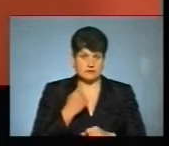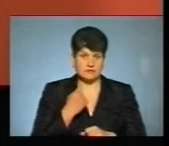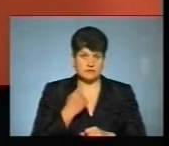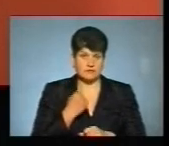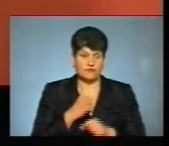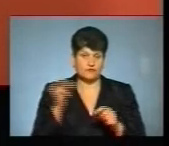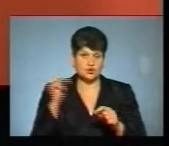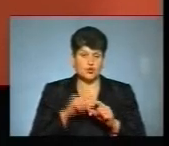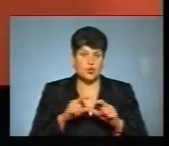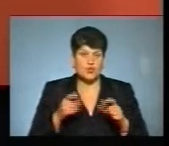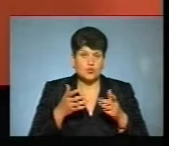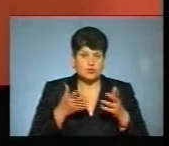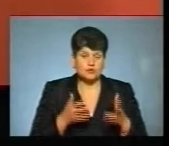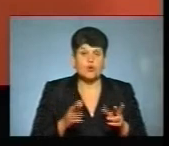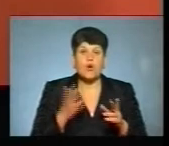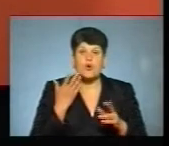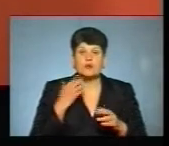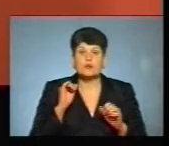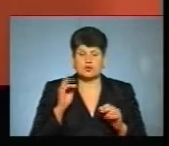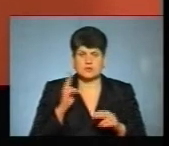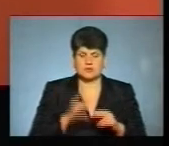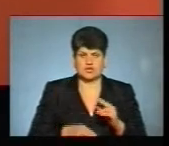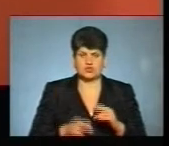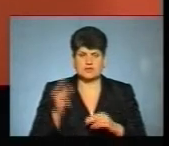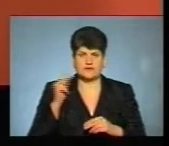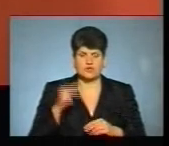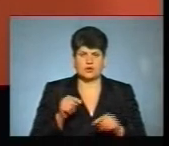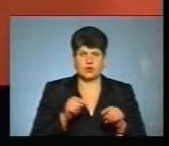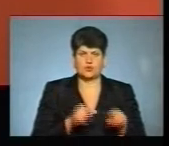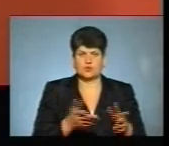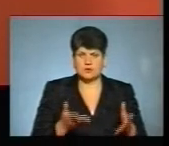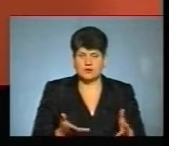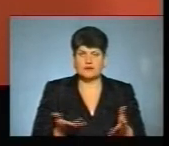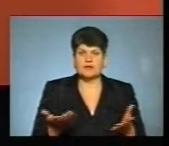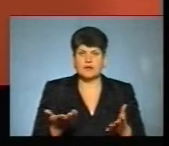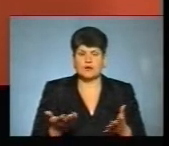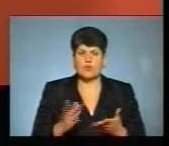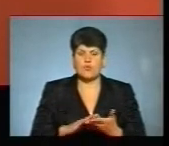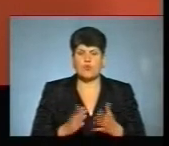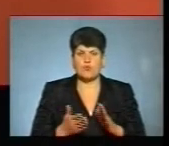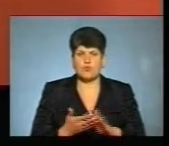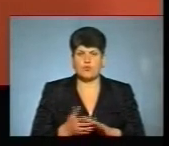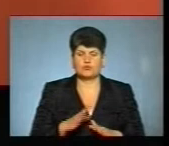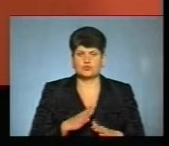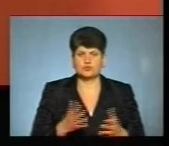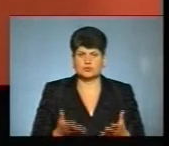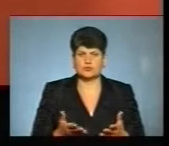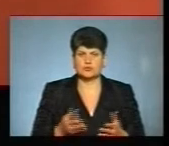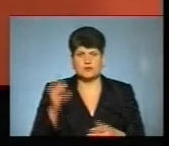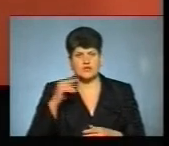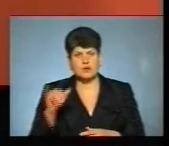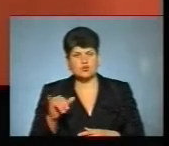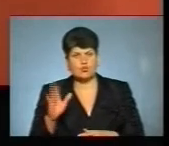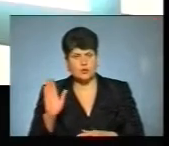парти, які тоді варіанти, коли може закінчитись це навчання, і чи буде в таких умовах якесь ущільнення програми навчання по суботам, чи